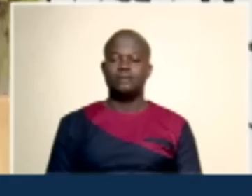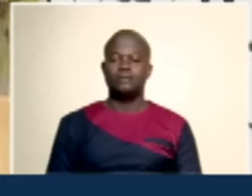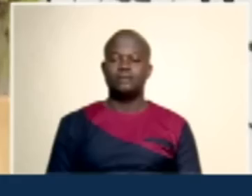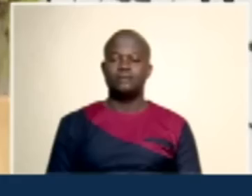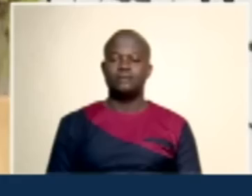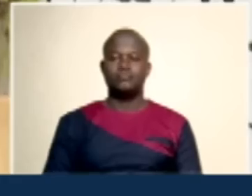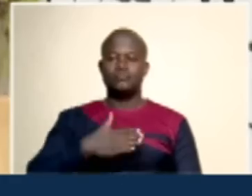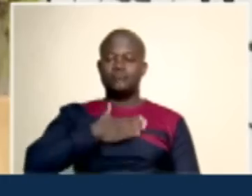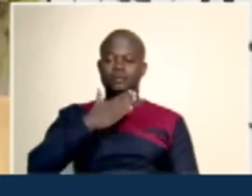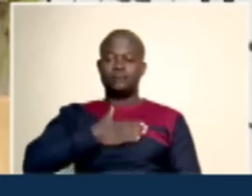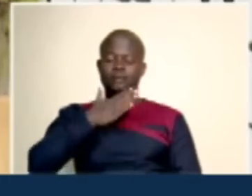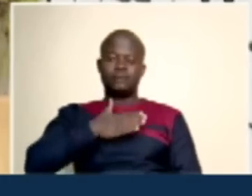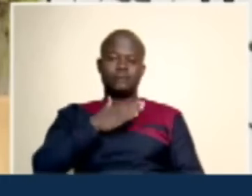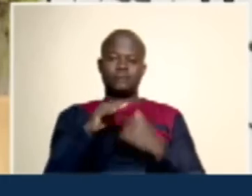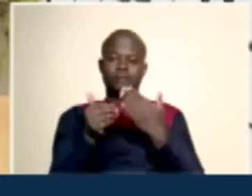Ni ukwishimira